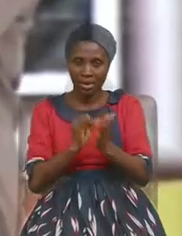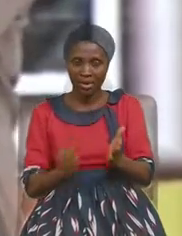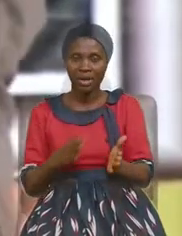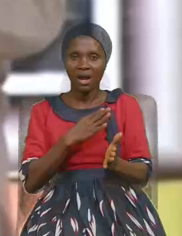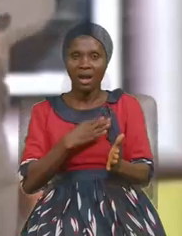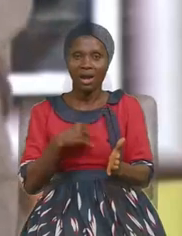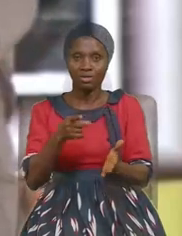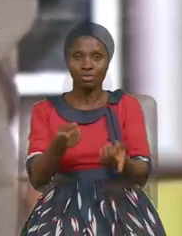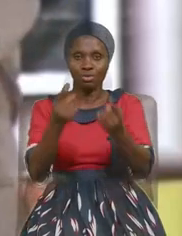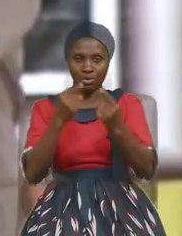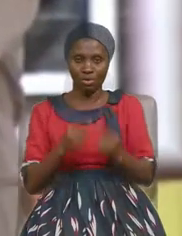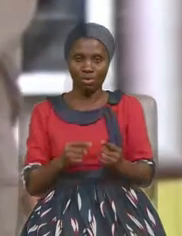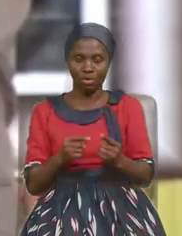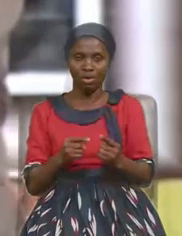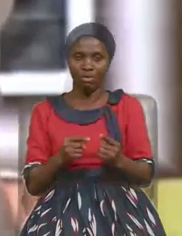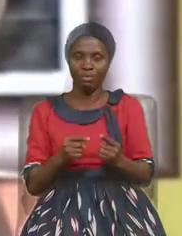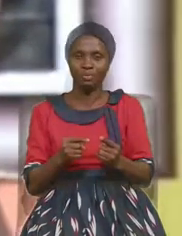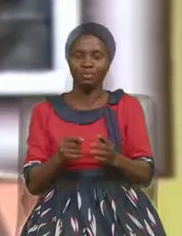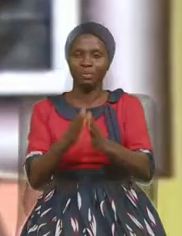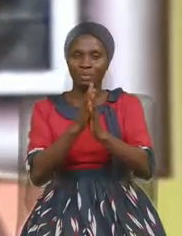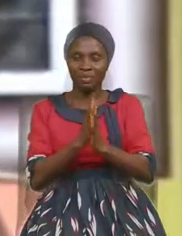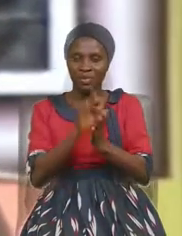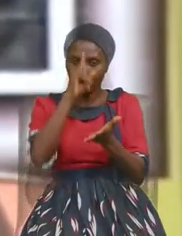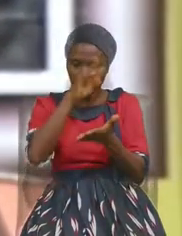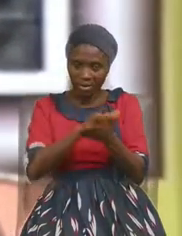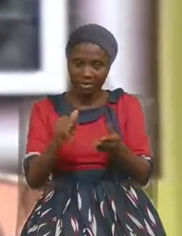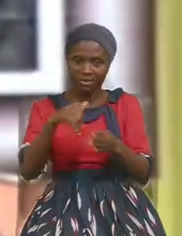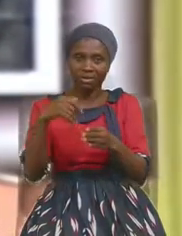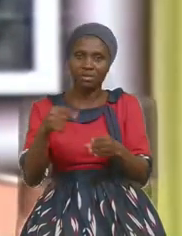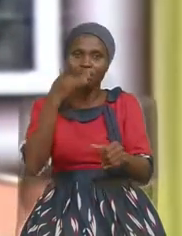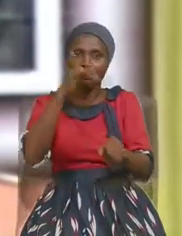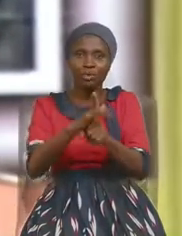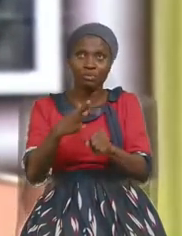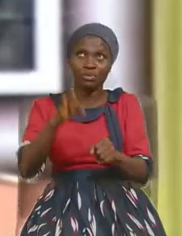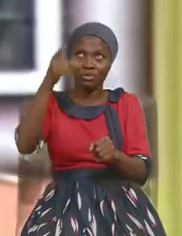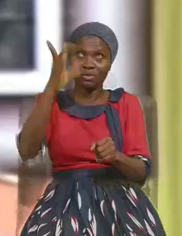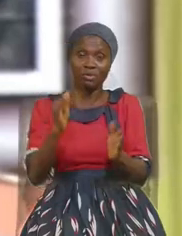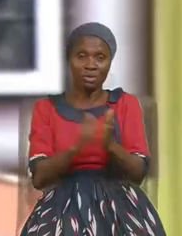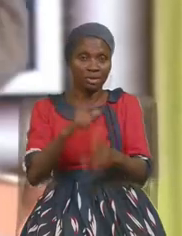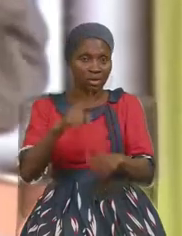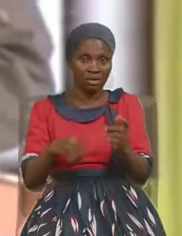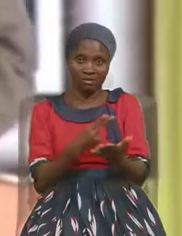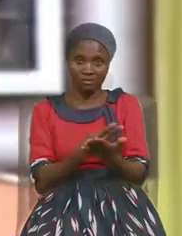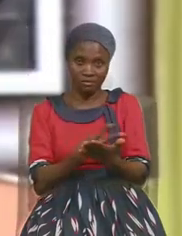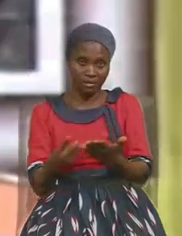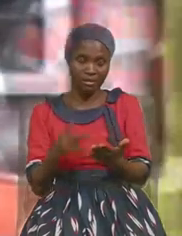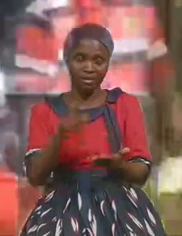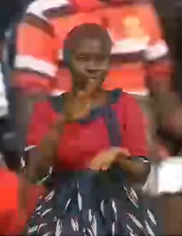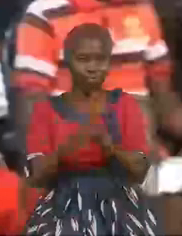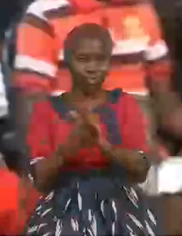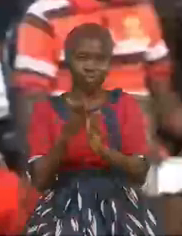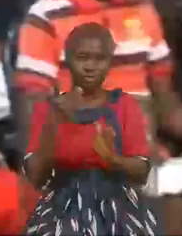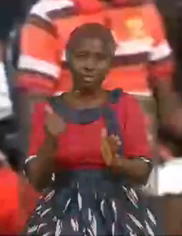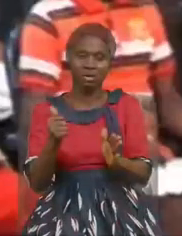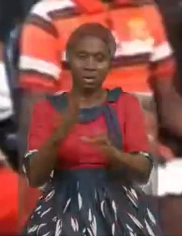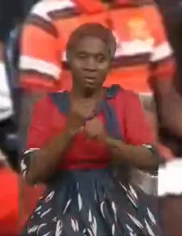vous attachant aux promesses de Dieu qui ne peuvent faillir, vous devenez participant, possesseur au nom de Jésus.